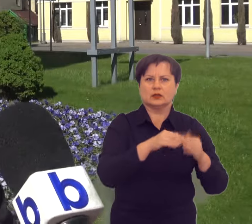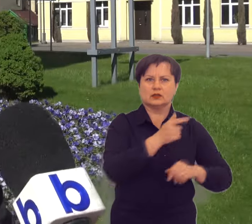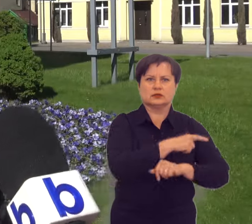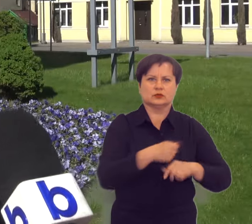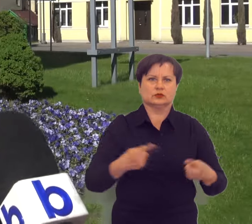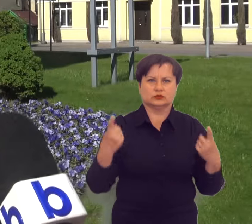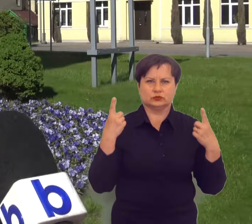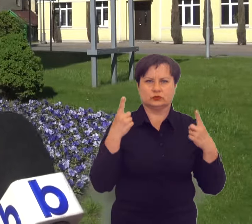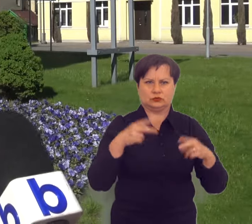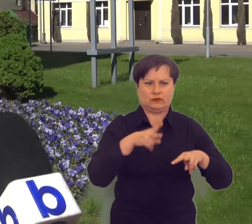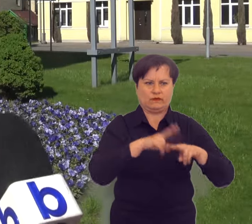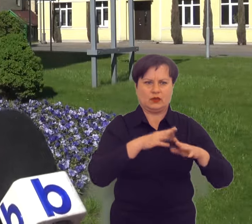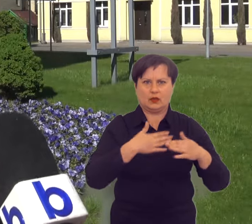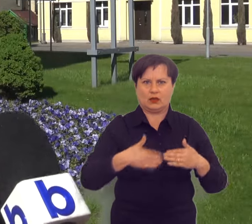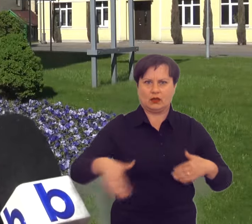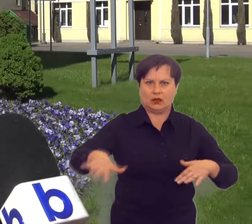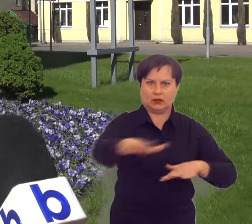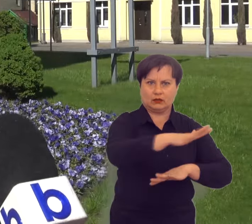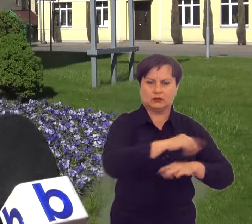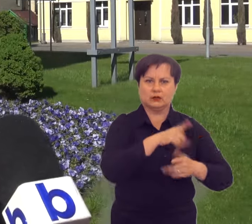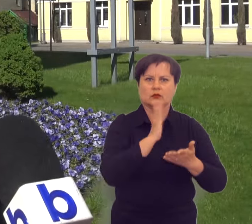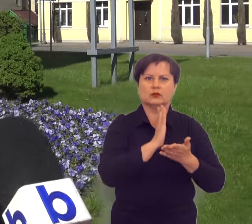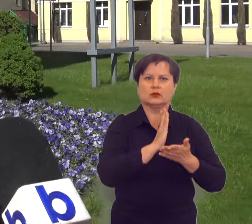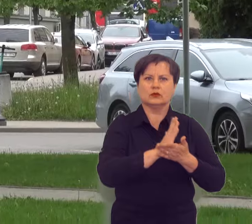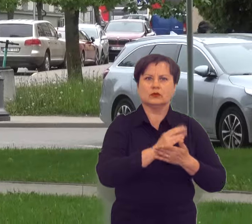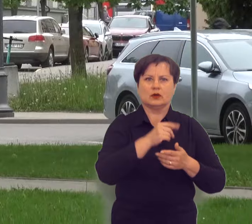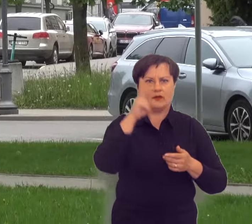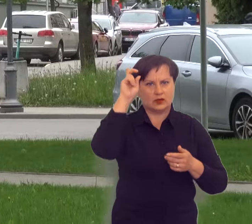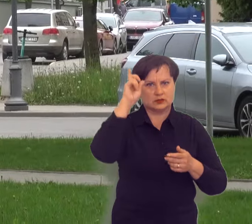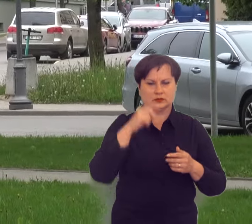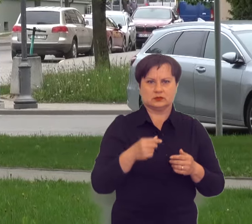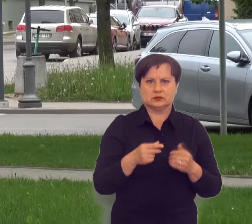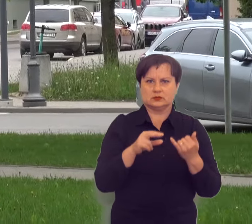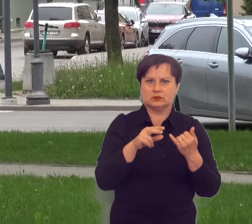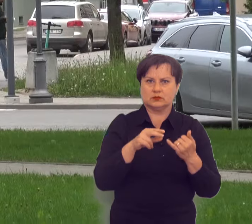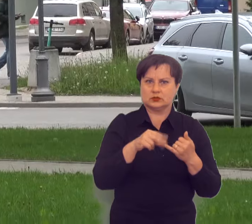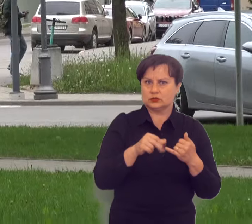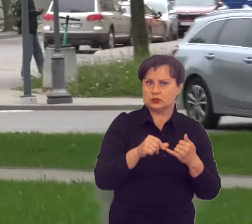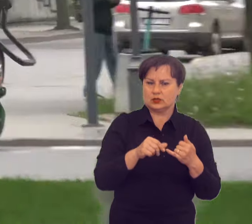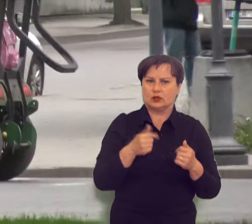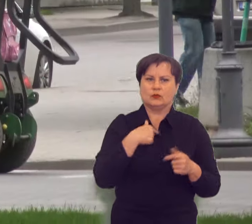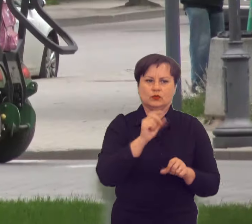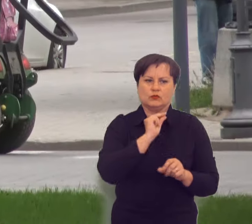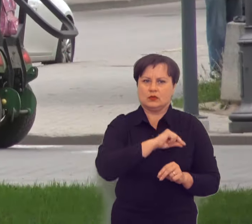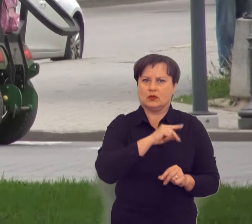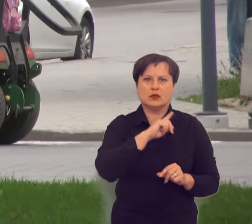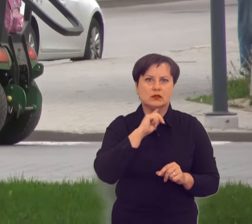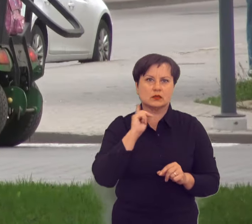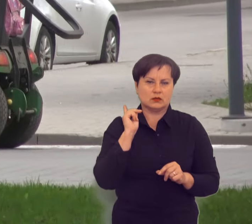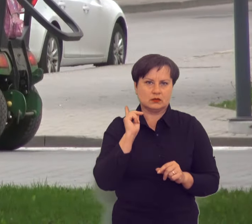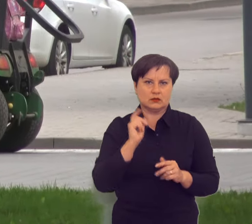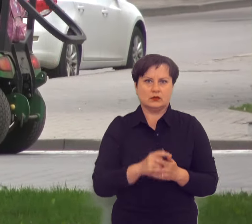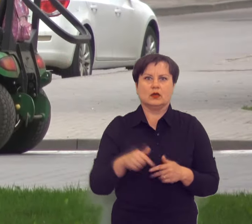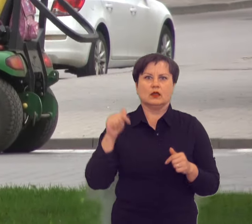taip yra didžiuliai plotai atiduoti šienavimui, kur yra valstybinė žemė, tai tikrai turime darbo iki